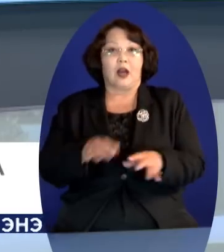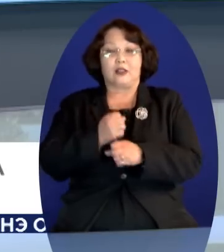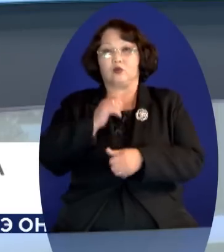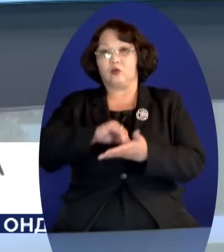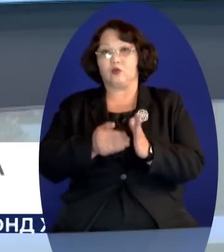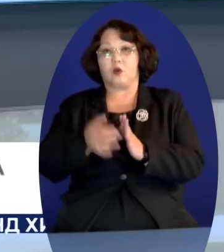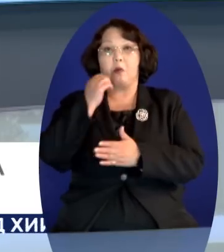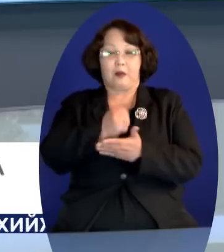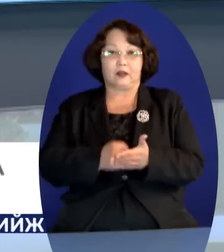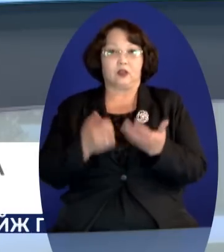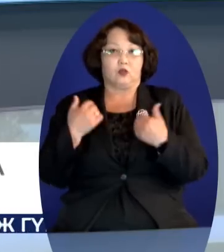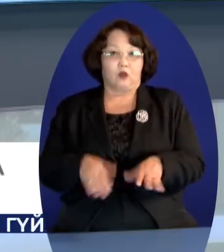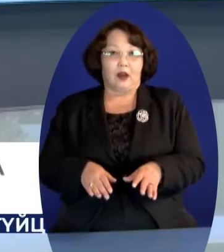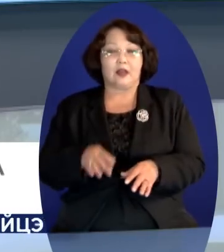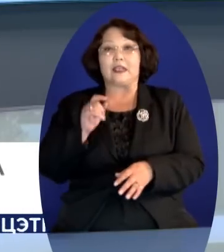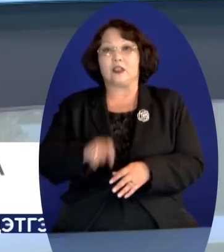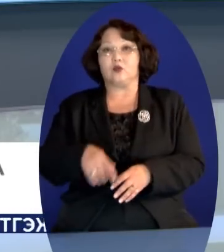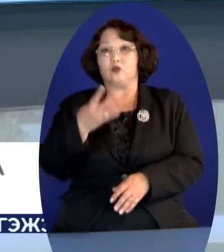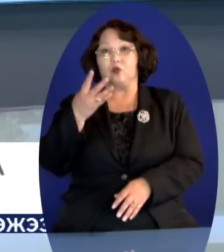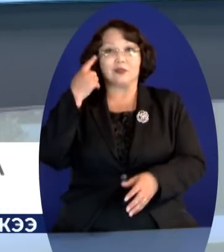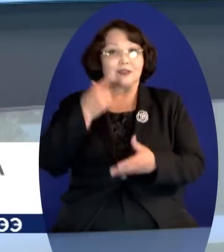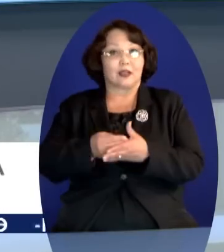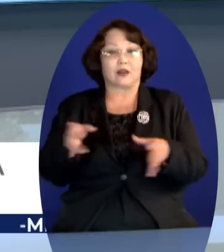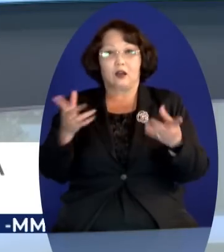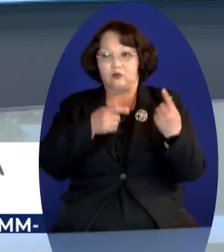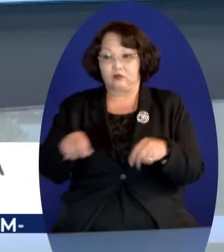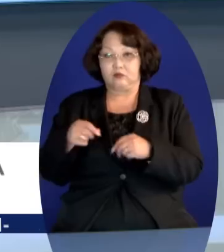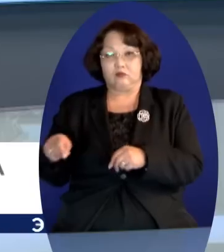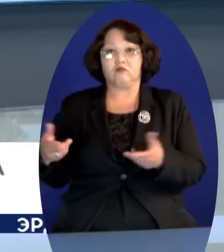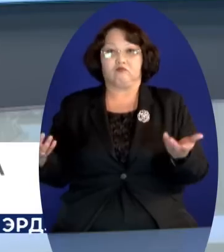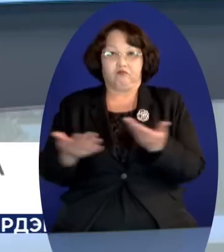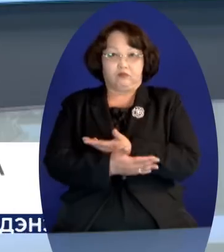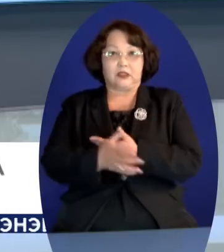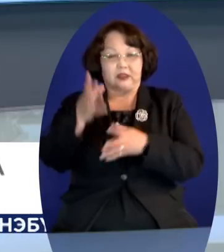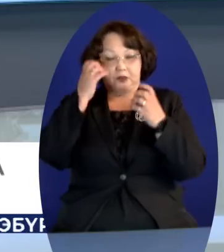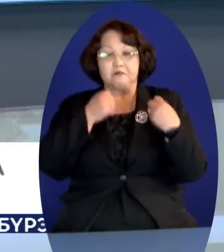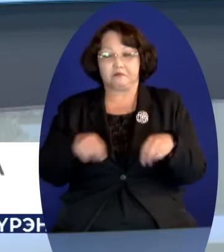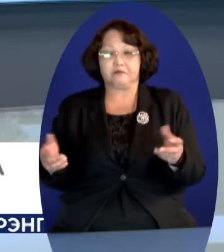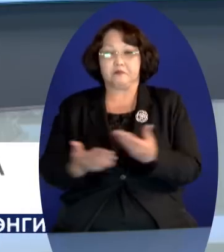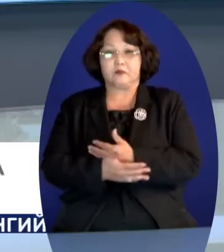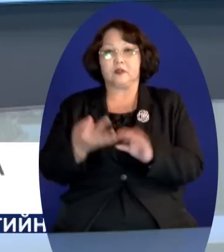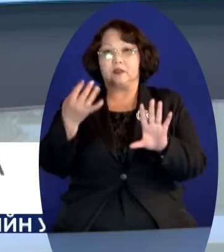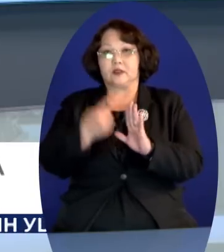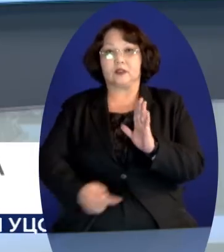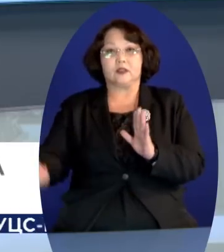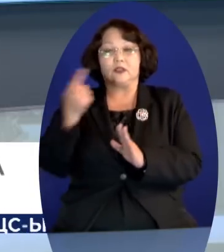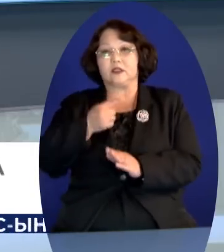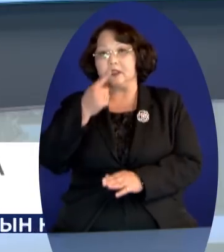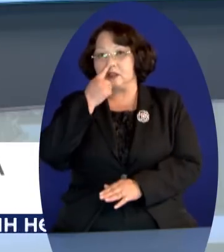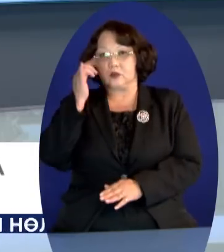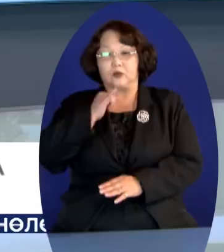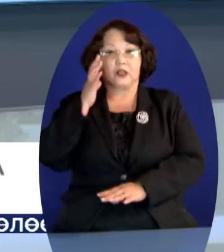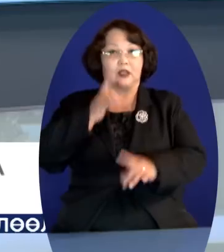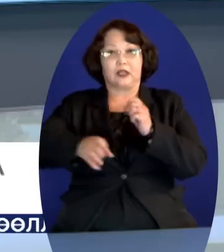төлөвлөгөөг баталжээ. Айлчлалын хүрээ нийтдээ 4 санамж бичигт гар хэсэг зурсан байна. Мөн ирэх сард манай улсад айлчлахаар болсон өмнөд хөршийн гадаад